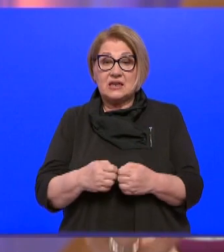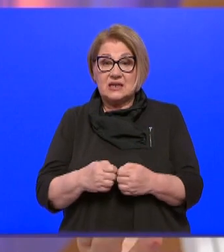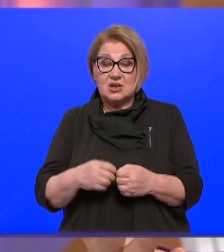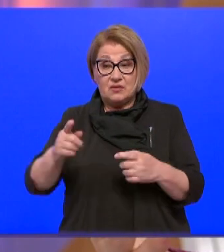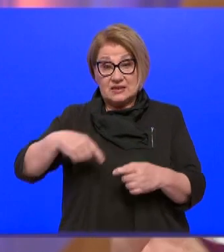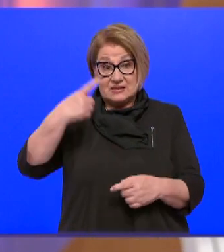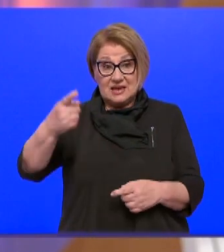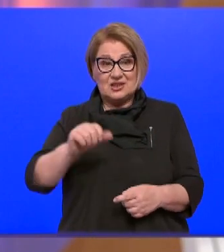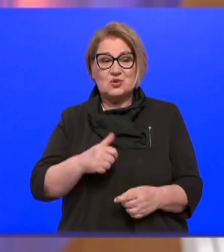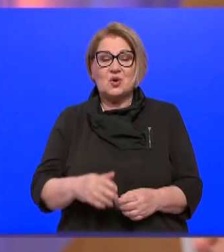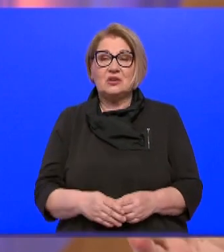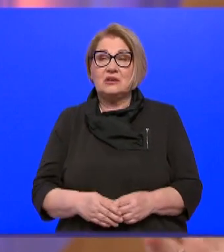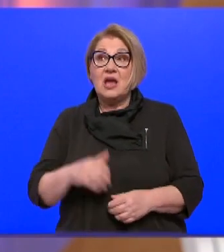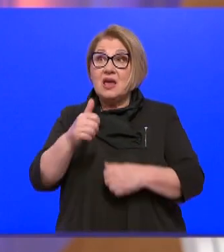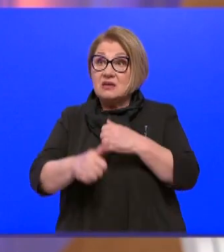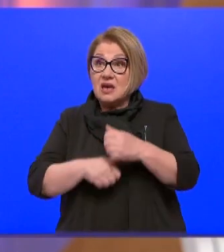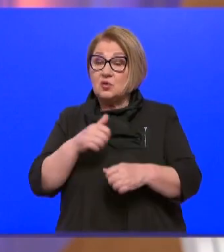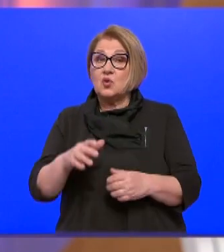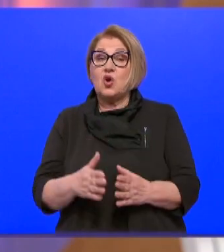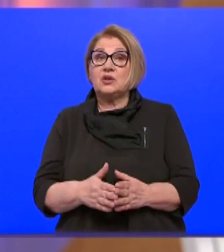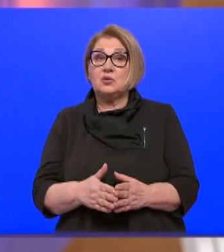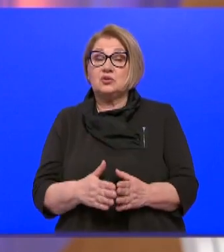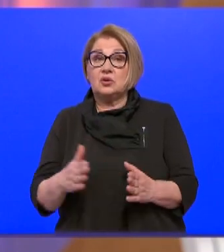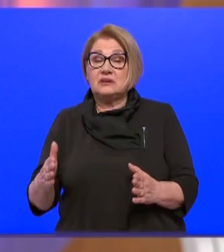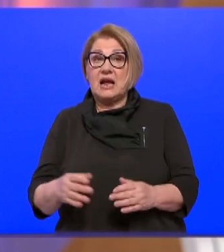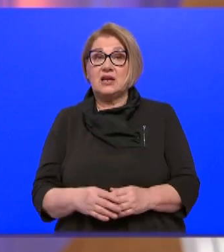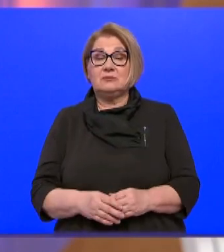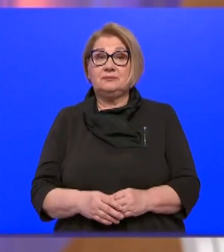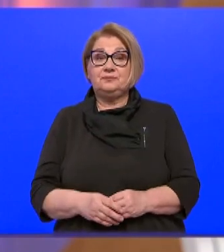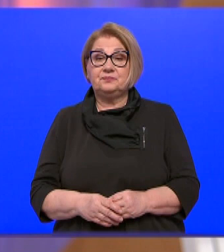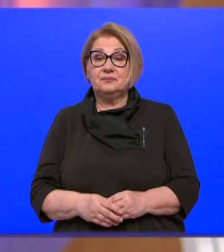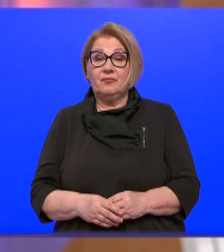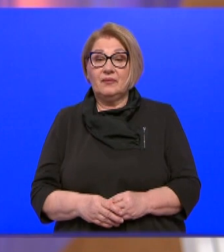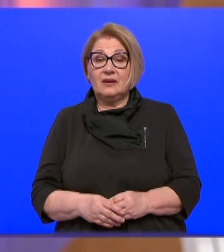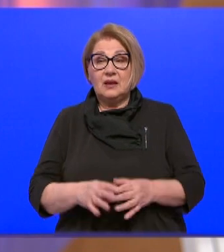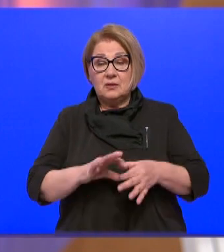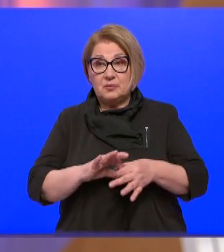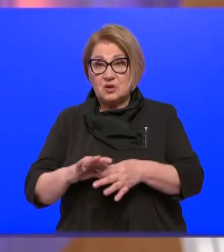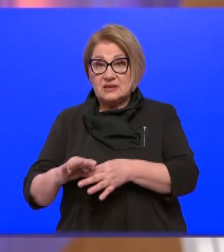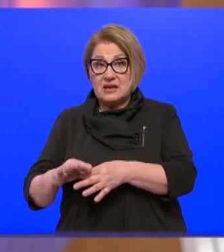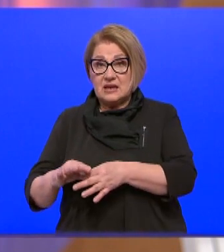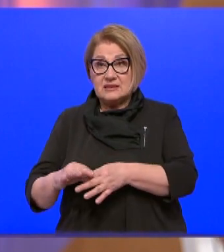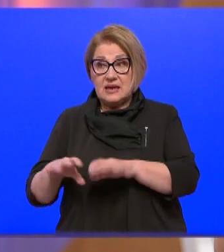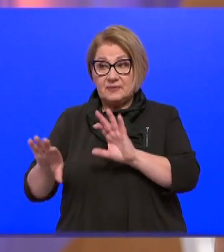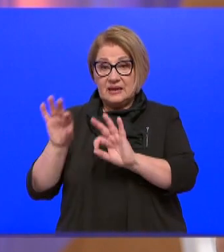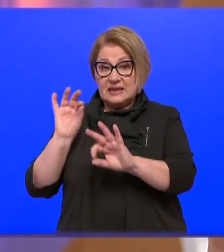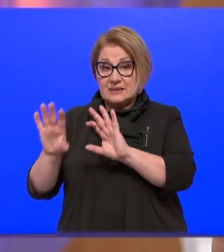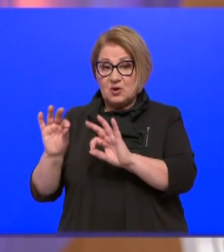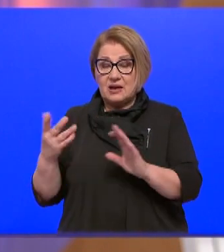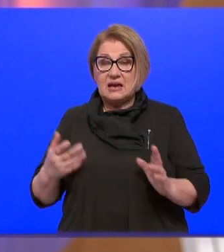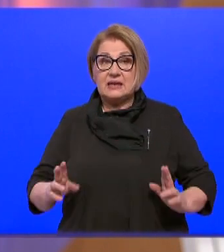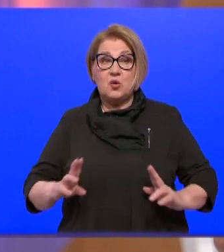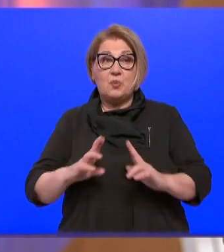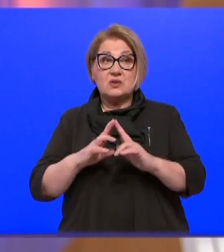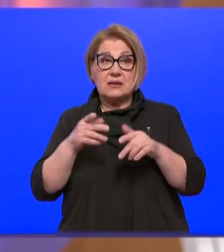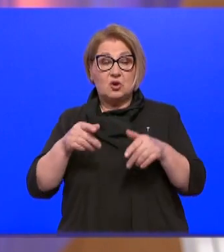za iduću godinu. To godinu dana traje. Mm-hmm. Međutim, procedura nominacije, kad upoznamo sve te žene,